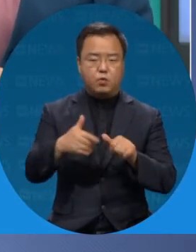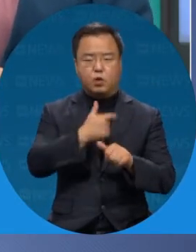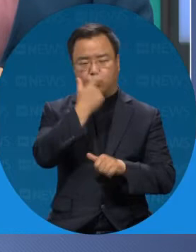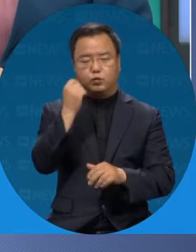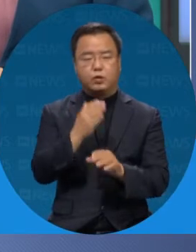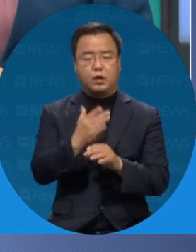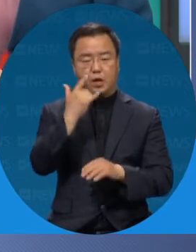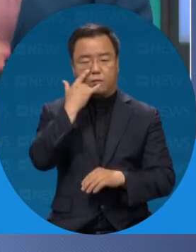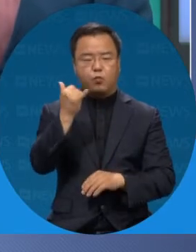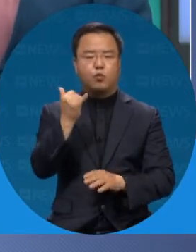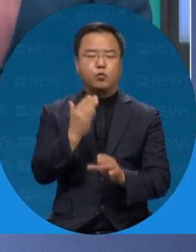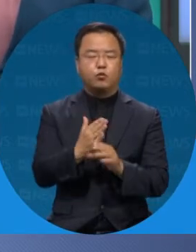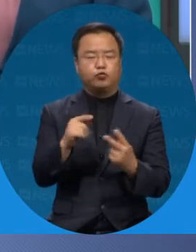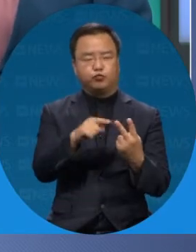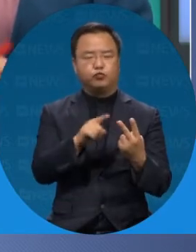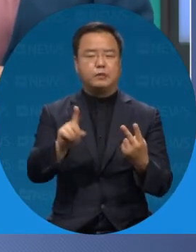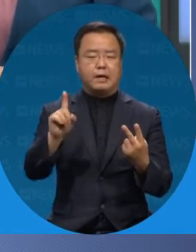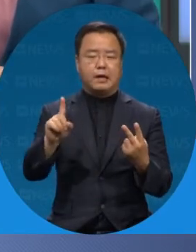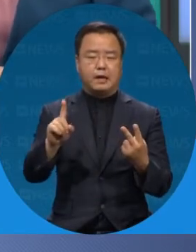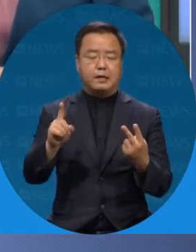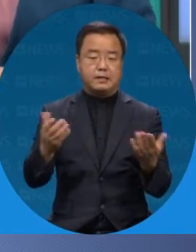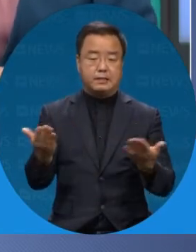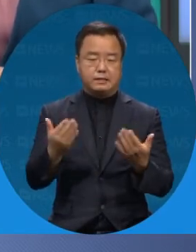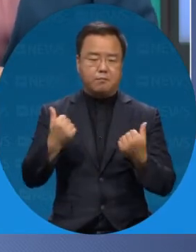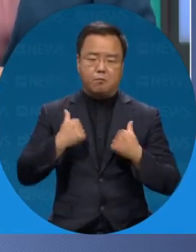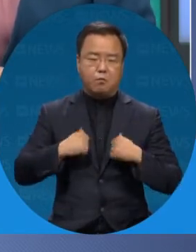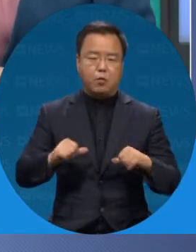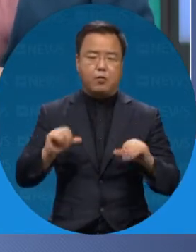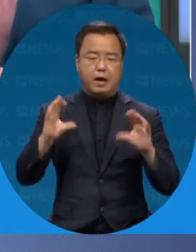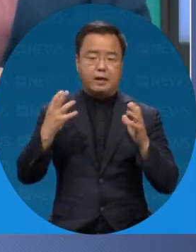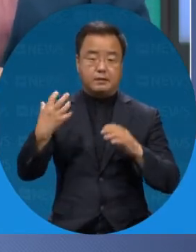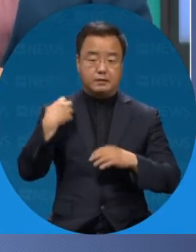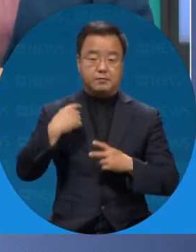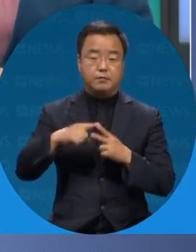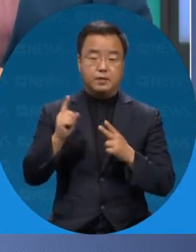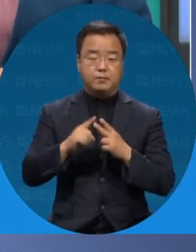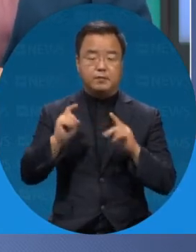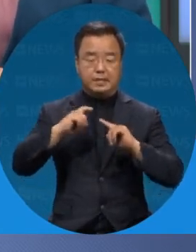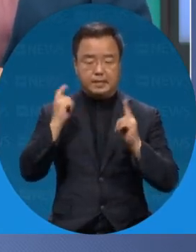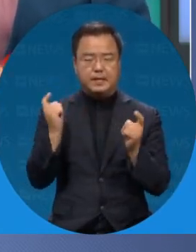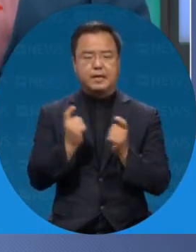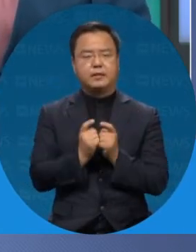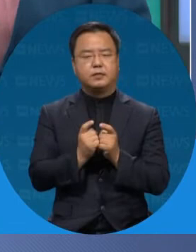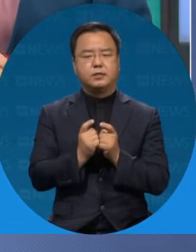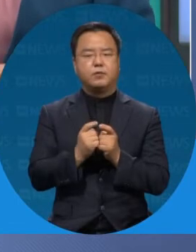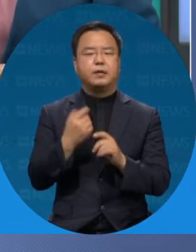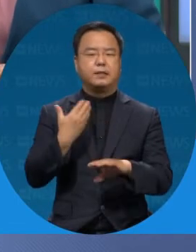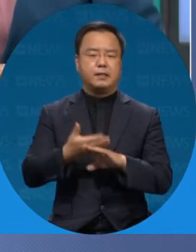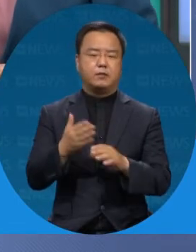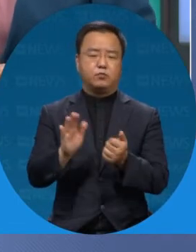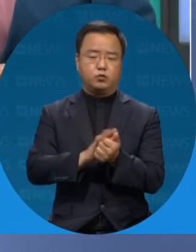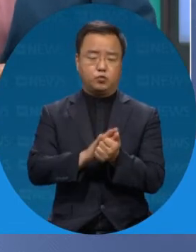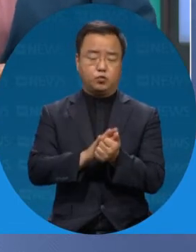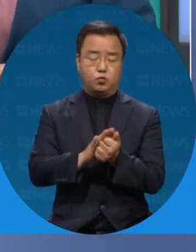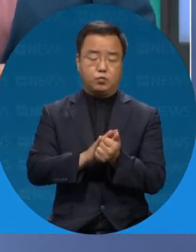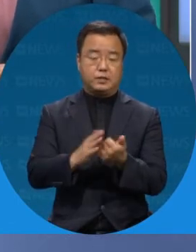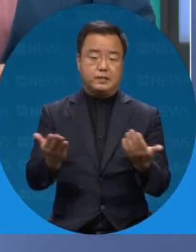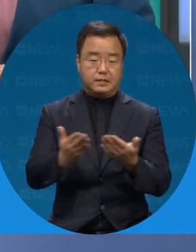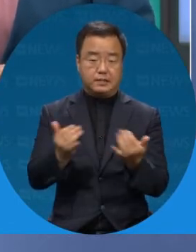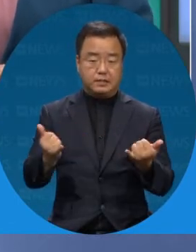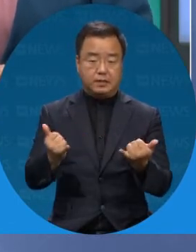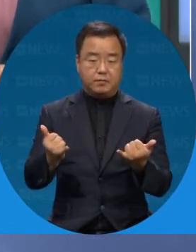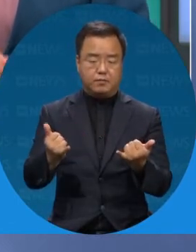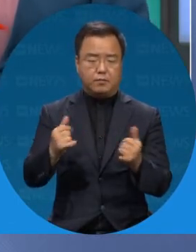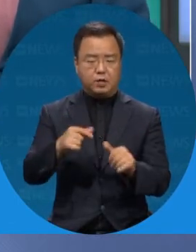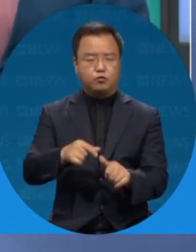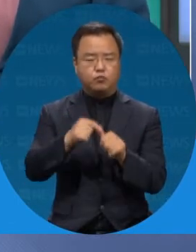부모 중 한쪽이 이를 포기하고 아이를 보거나 아니면 개인적으로 이 보육 도우미를 구해야 된다는 겁니다. 자동적으로